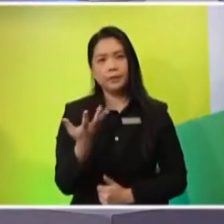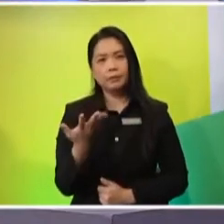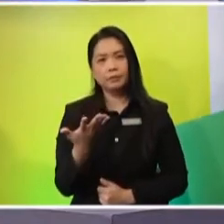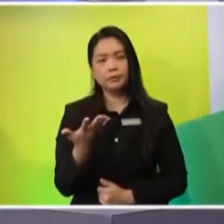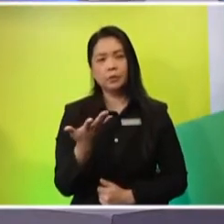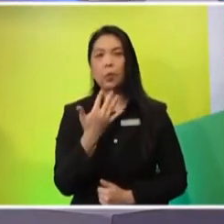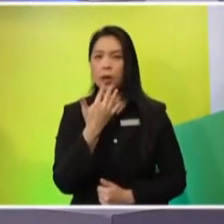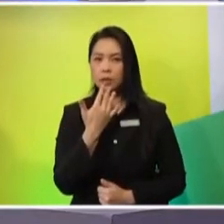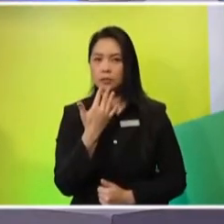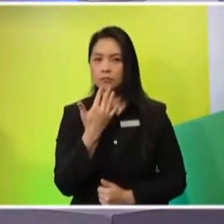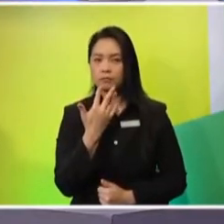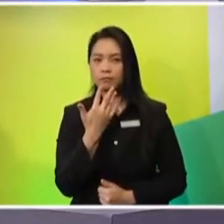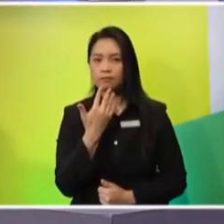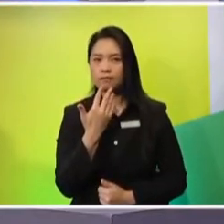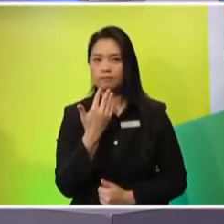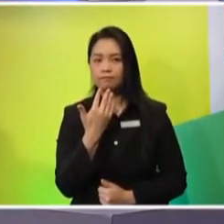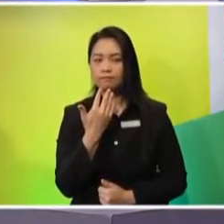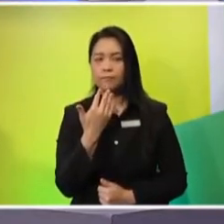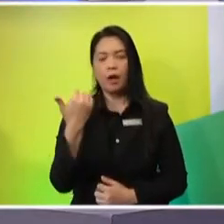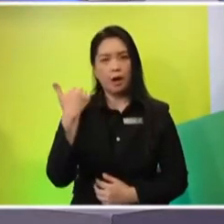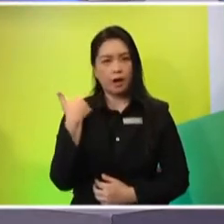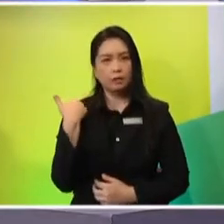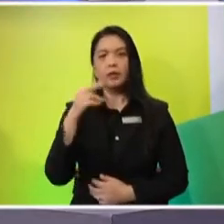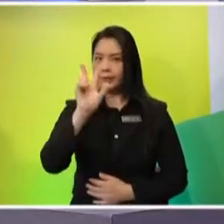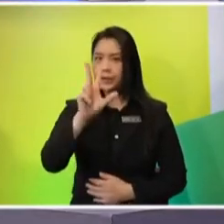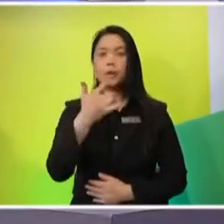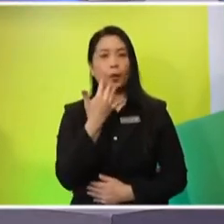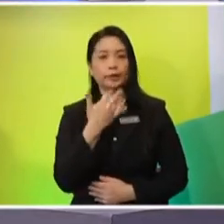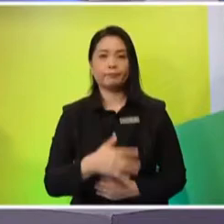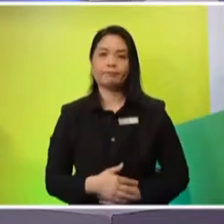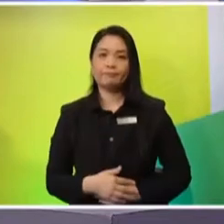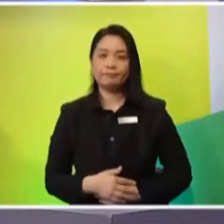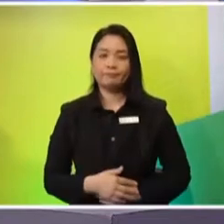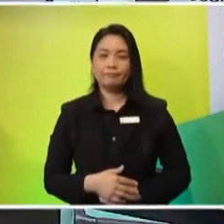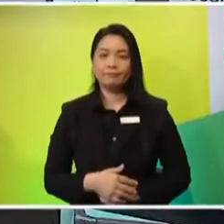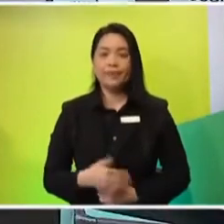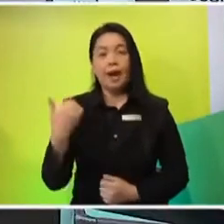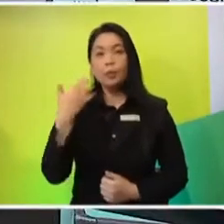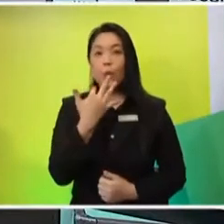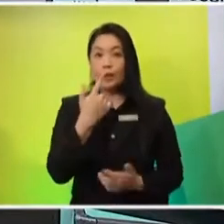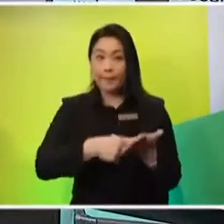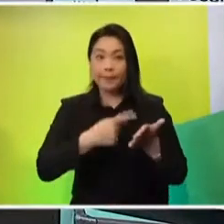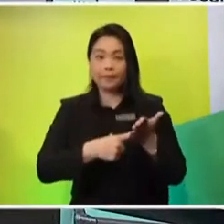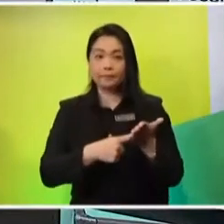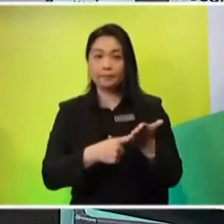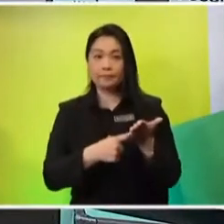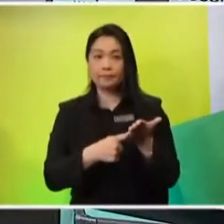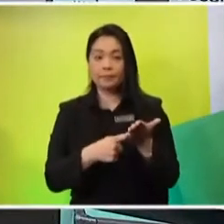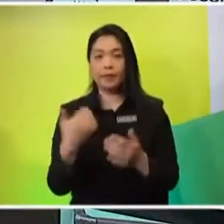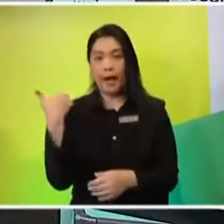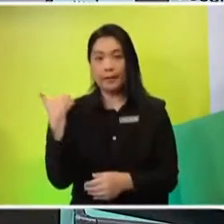maksudnya warna dia lah kan? Warna dia ada tiga, cikgu. Alright. Ada warna apa kat sini? Ada